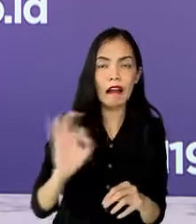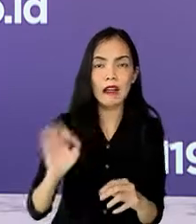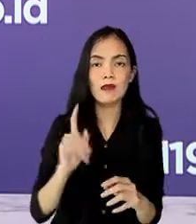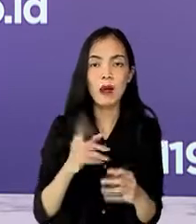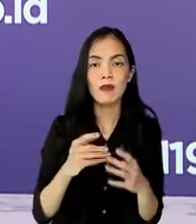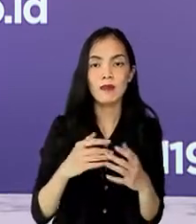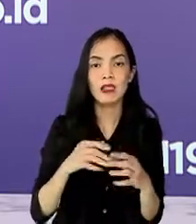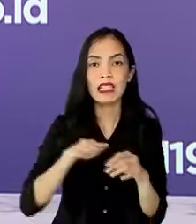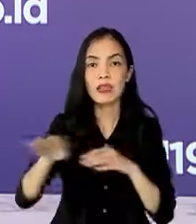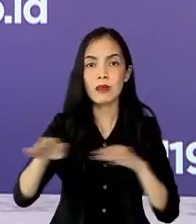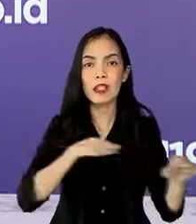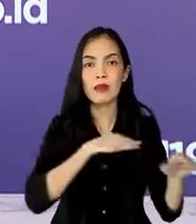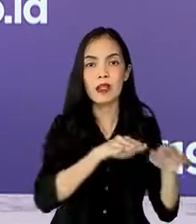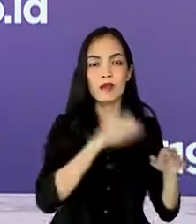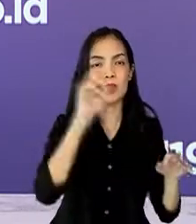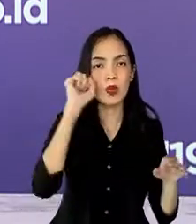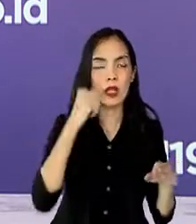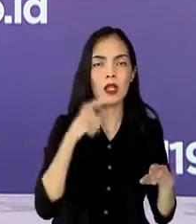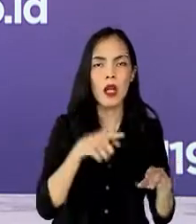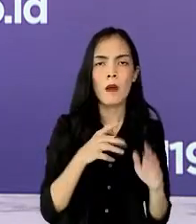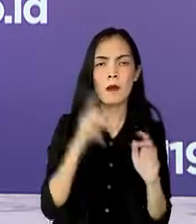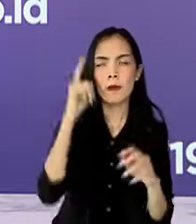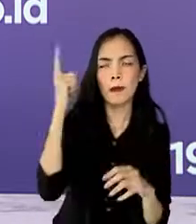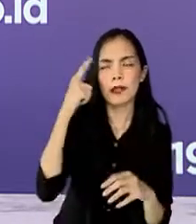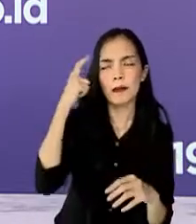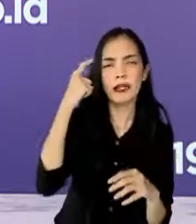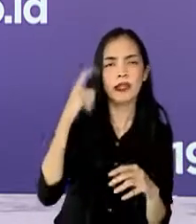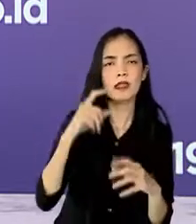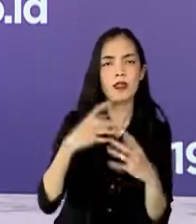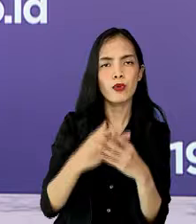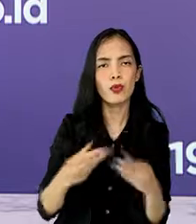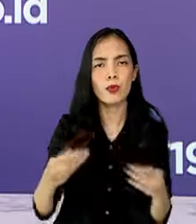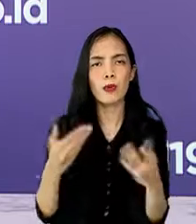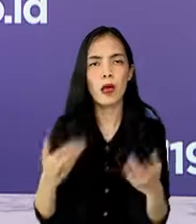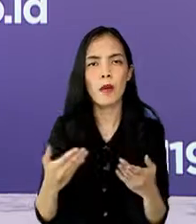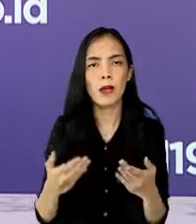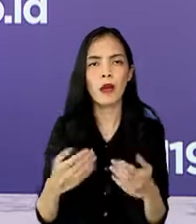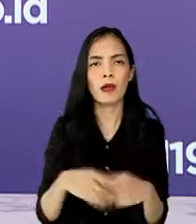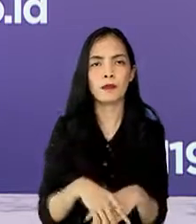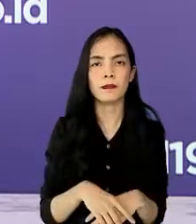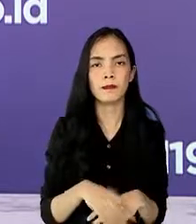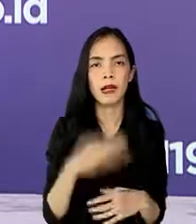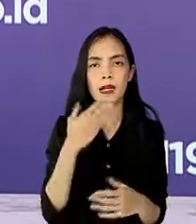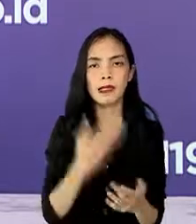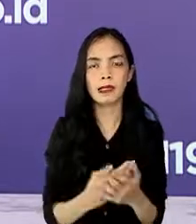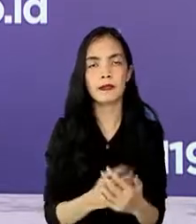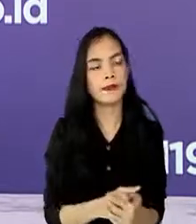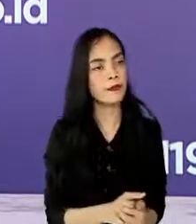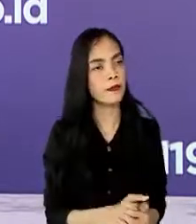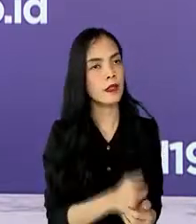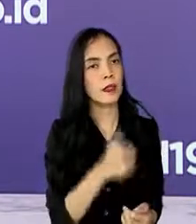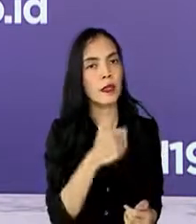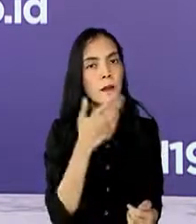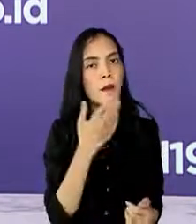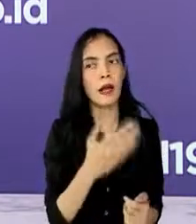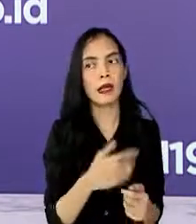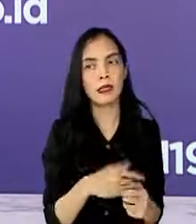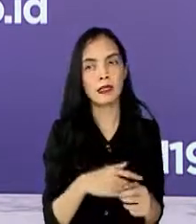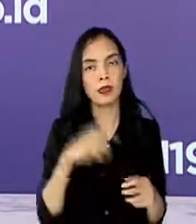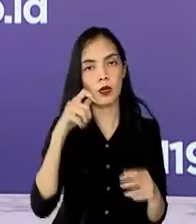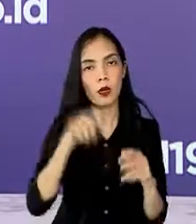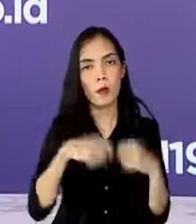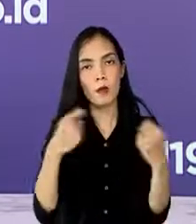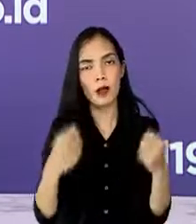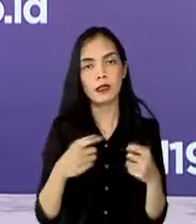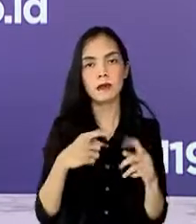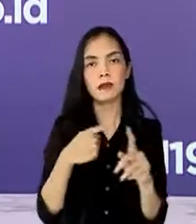pemerintah menangani kendala kekurangan vaksin di beberapa daerah serta mekanisme distribusinya terima kasih terima kasih ibadah harian